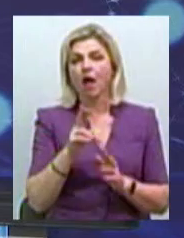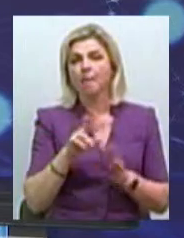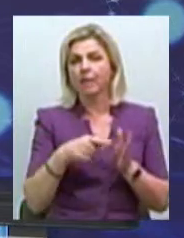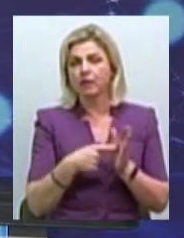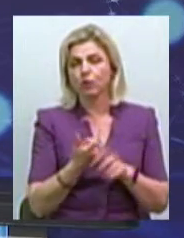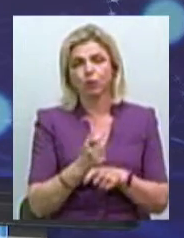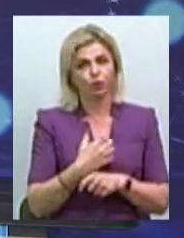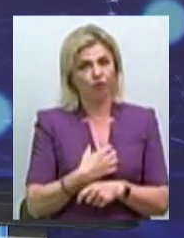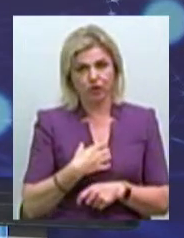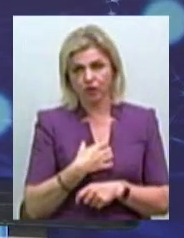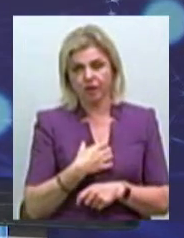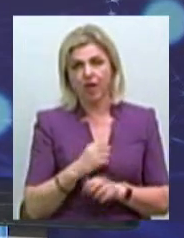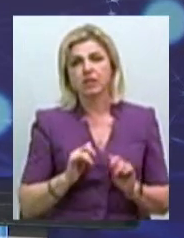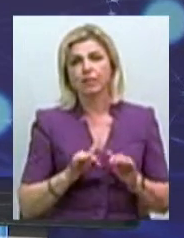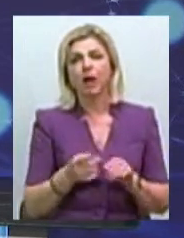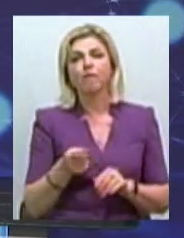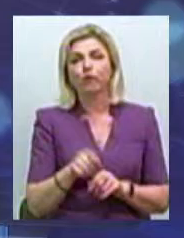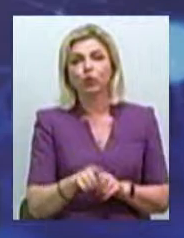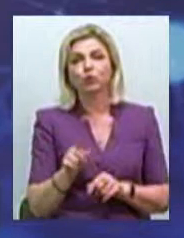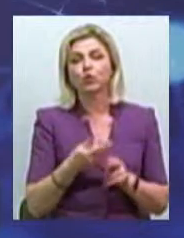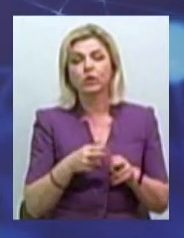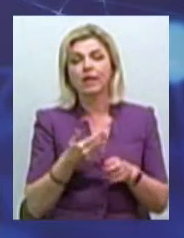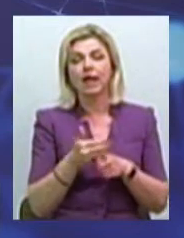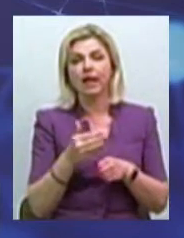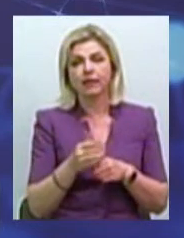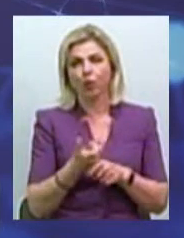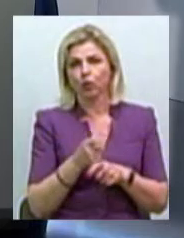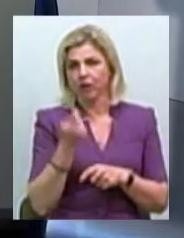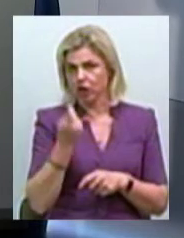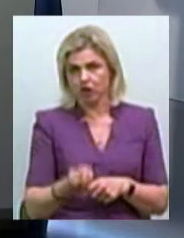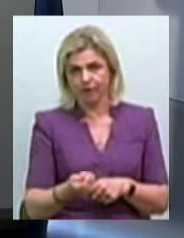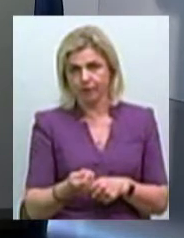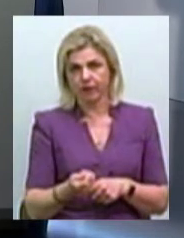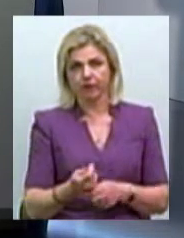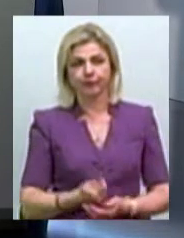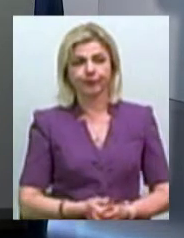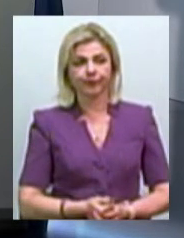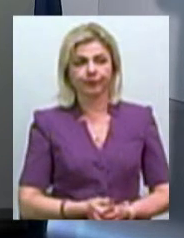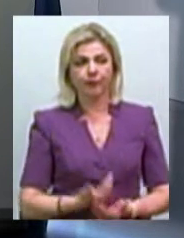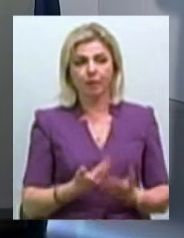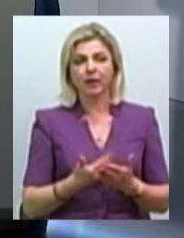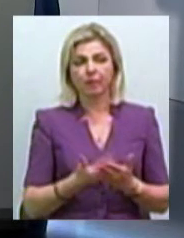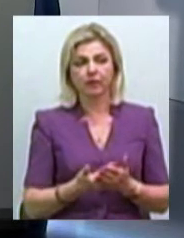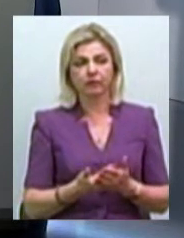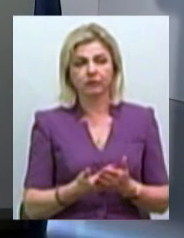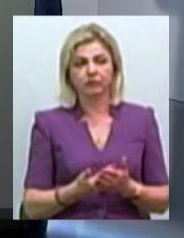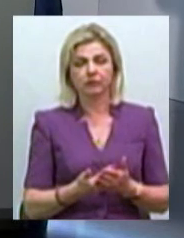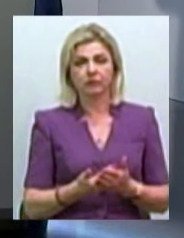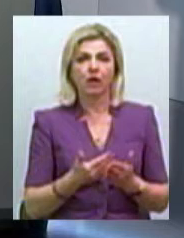дуже важливий. Справа в тому, що цей кредит є дуже дешевим. Десь приблизно від